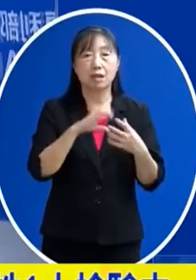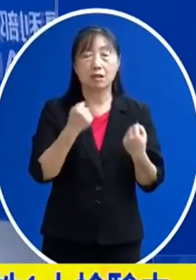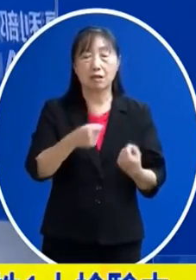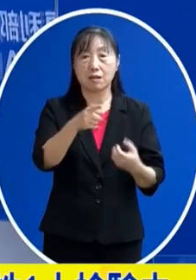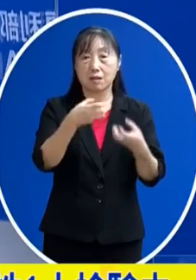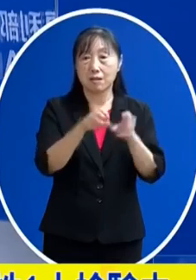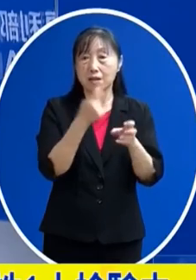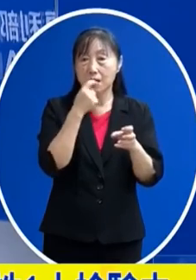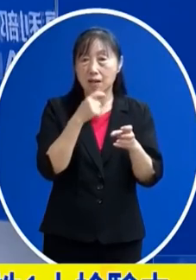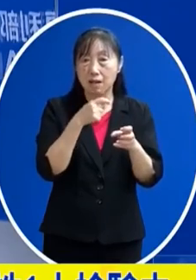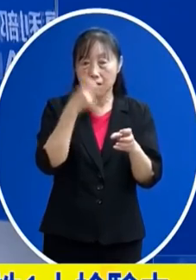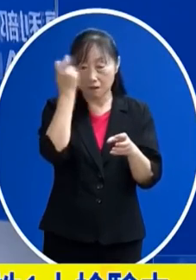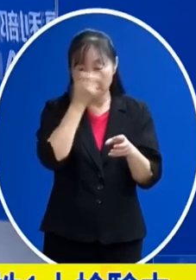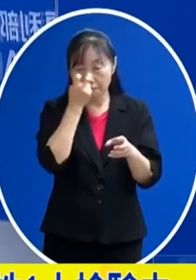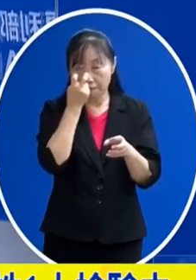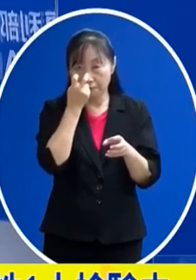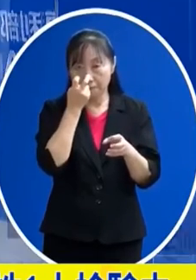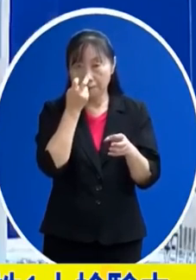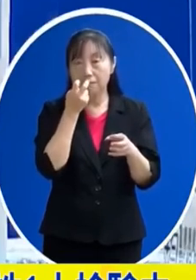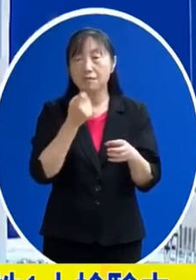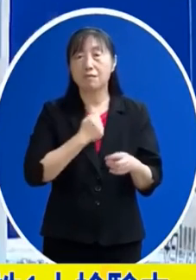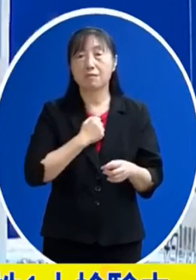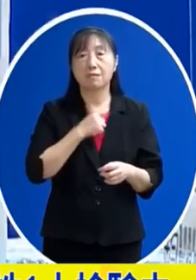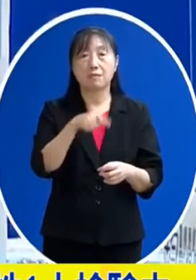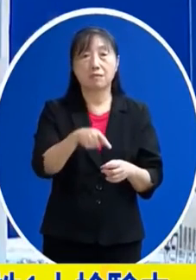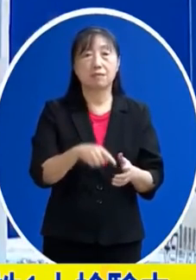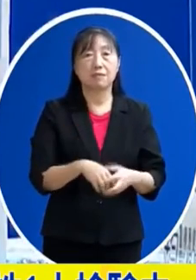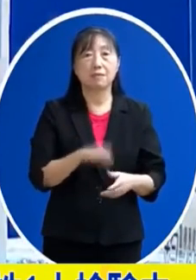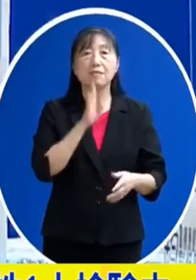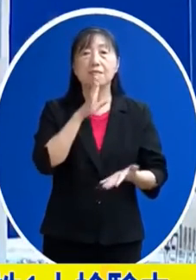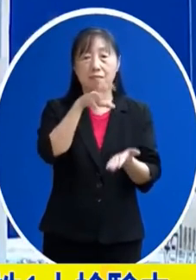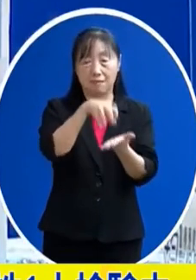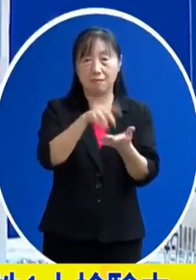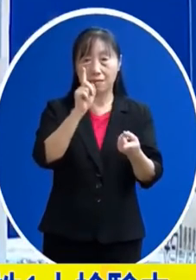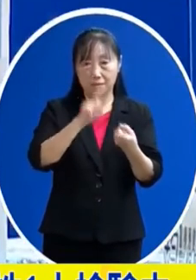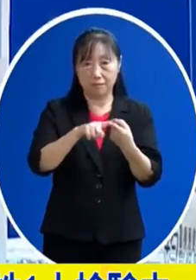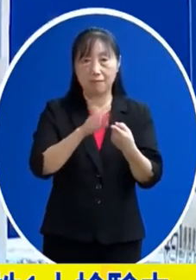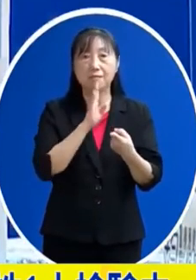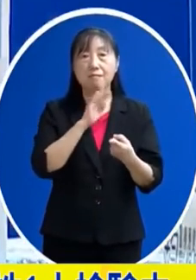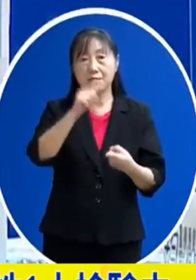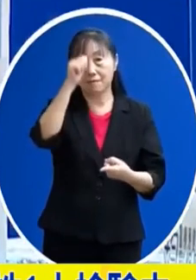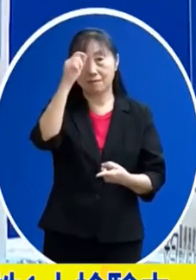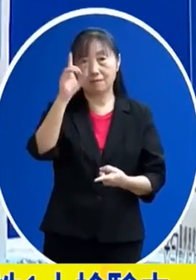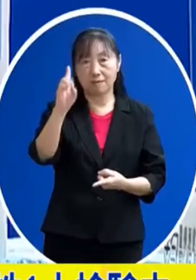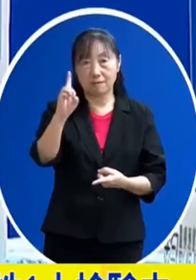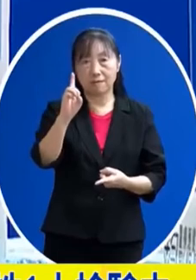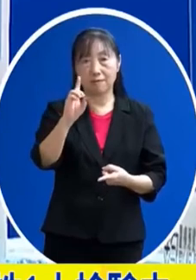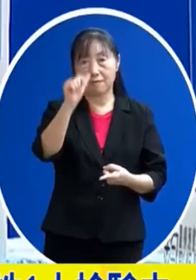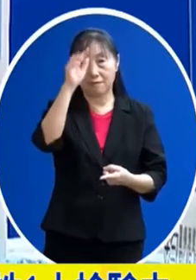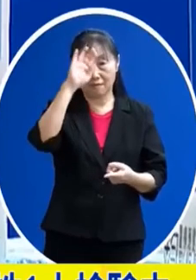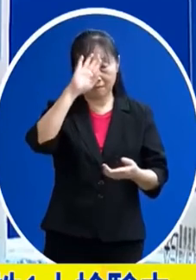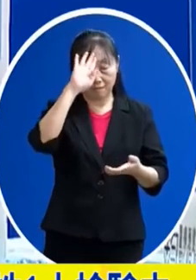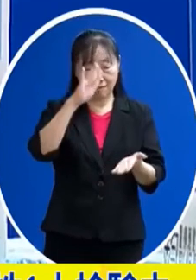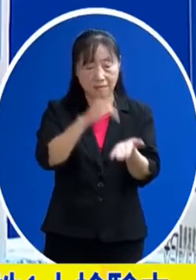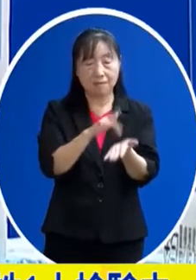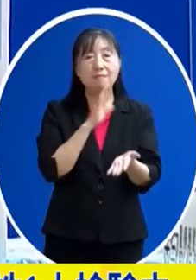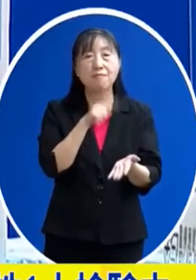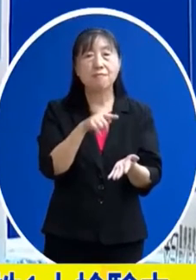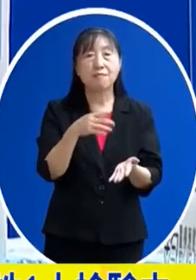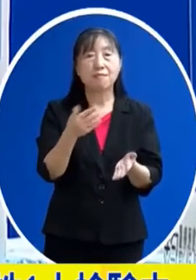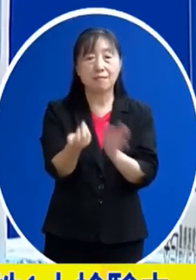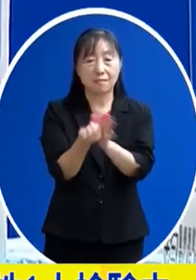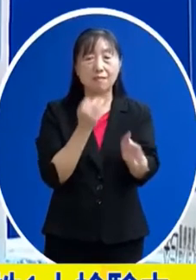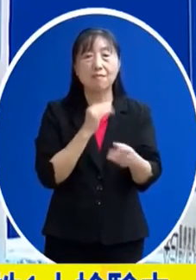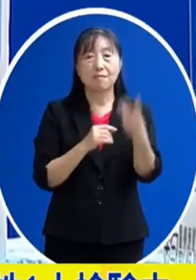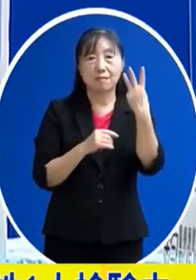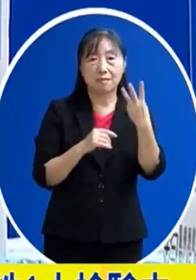的基因来做一些相关的突变检测哈，已经证实是 Delta。那先前的我们总共有三大一小的案